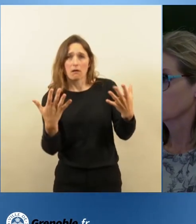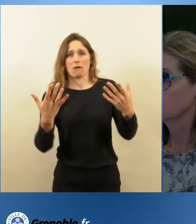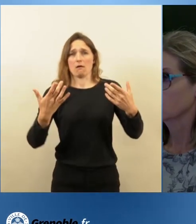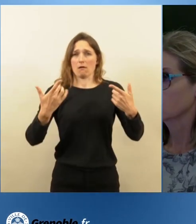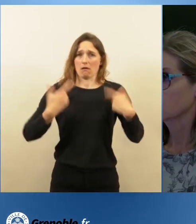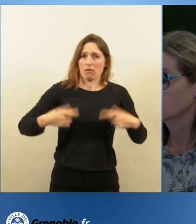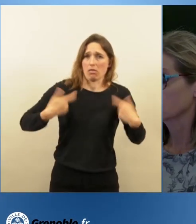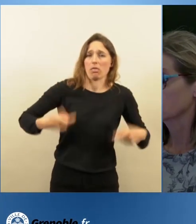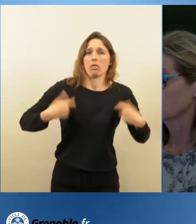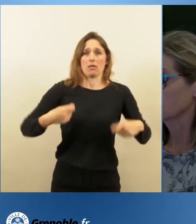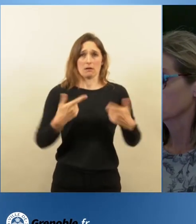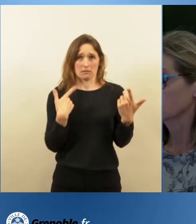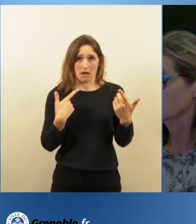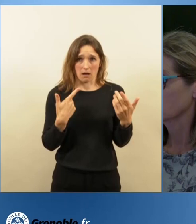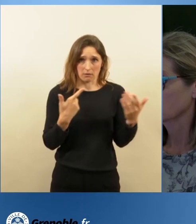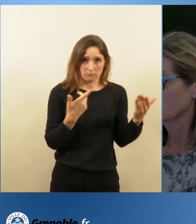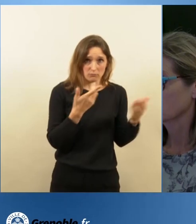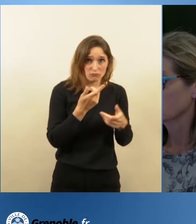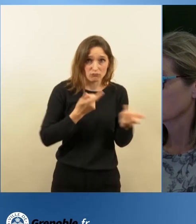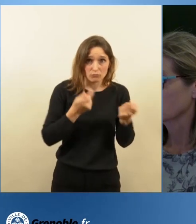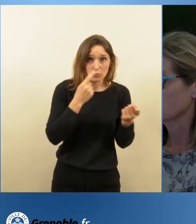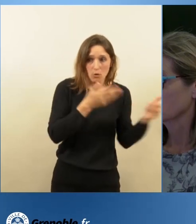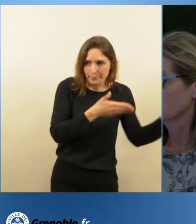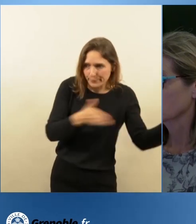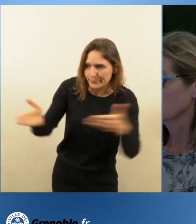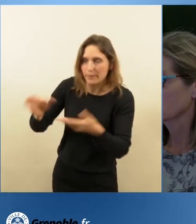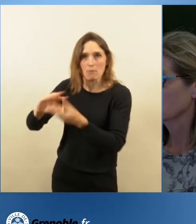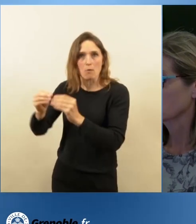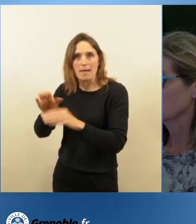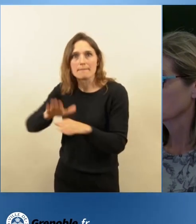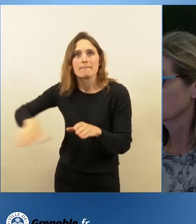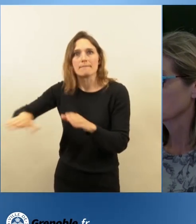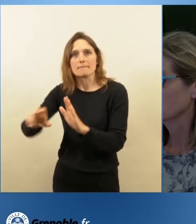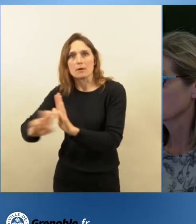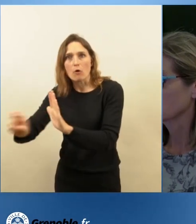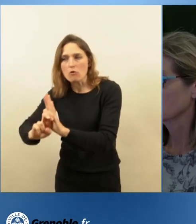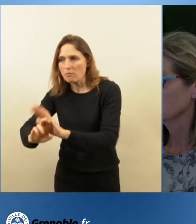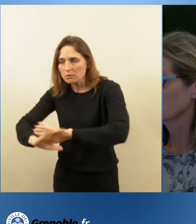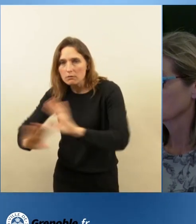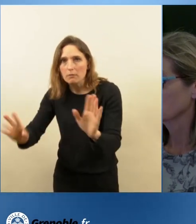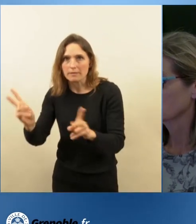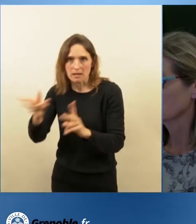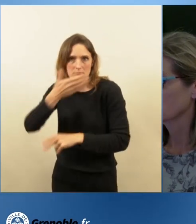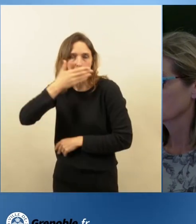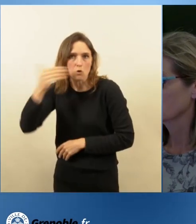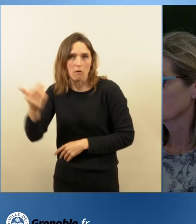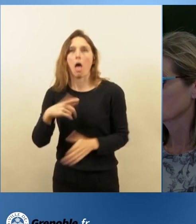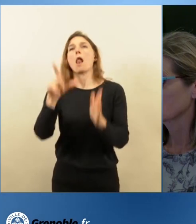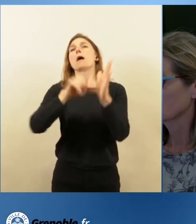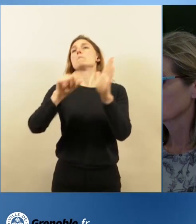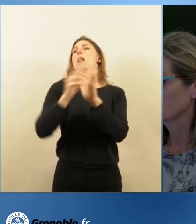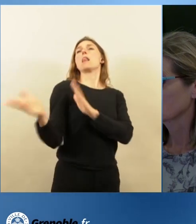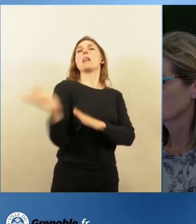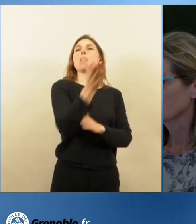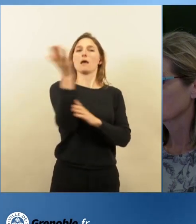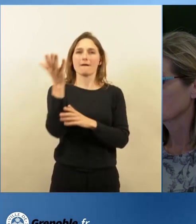à traiter les problèmes des grenoblois je pense qu'il se porterait mieux mais il s'agit pour vous de montrer un profil